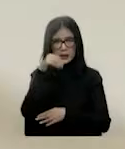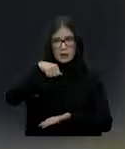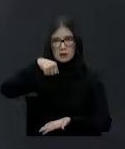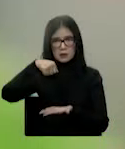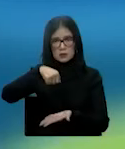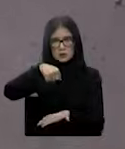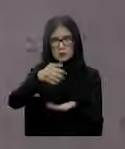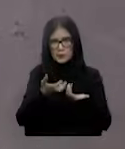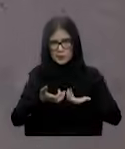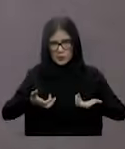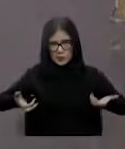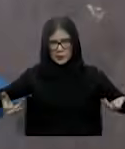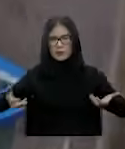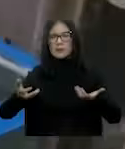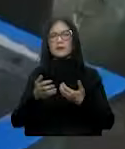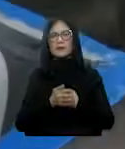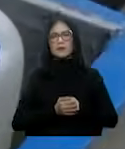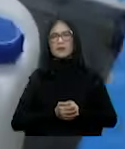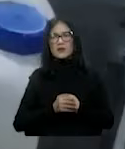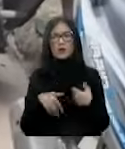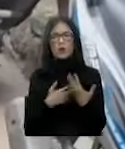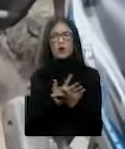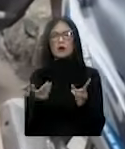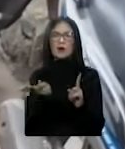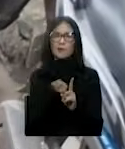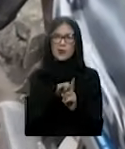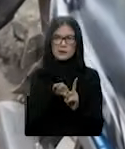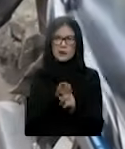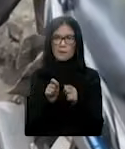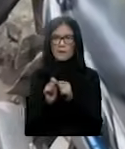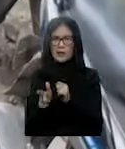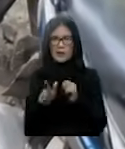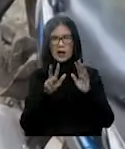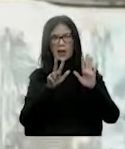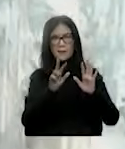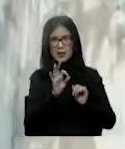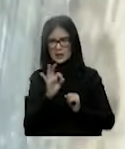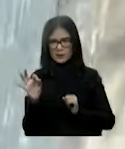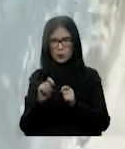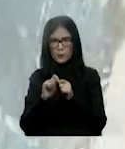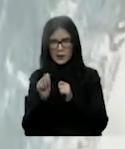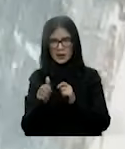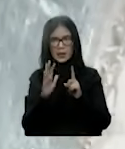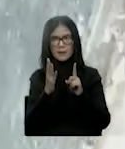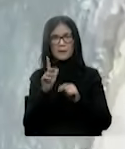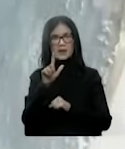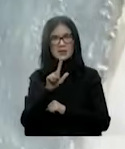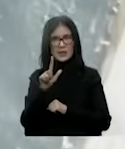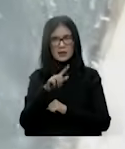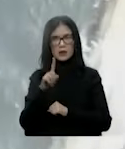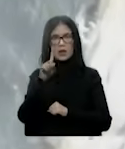antrean. Akibatnya, warga terpaksa mengeluarkan uang Rp8.000 untuk membeli 15 liter atau 1 galon